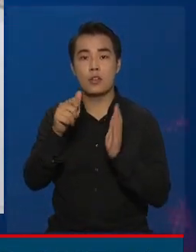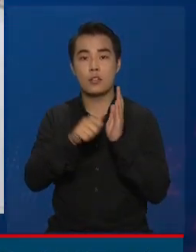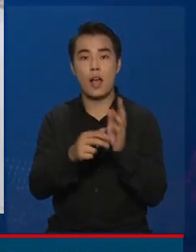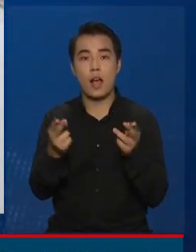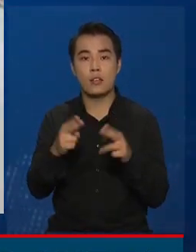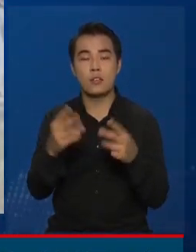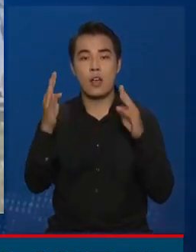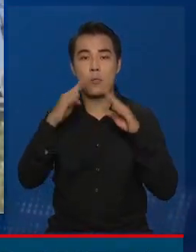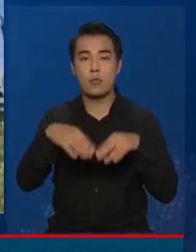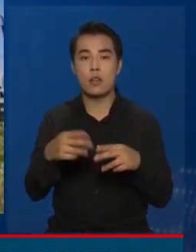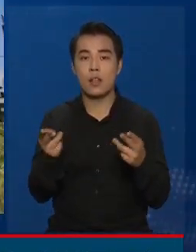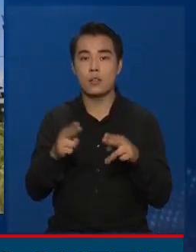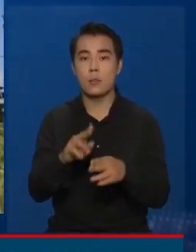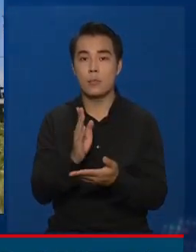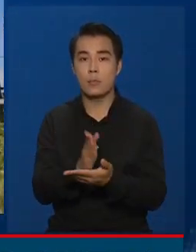остаются заброшенными.